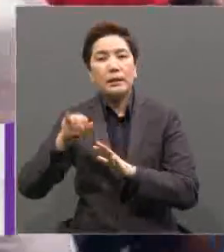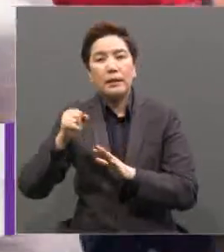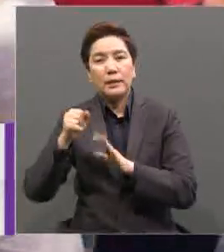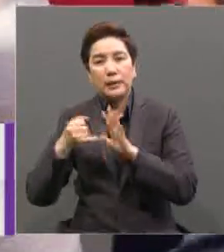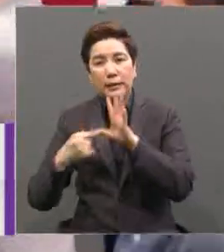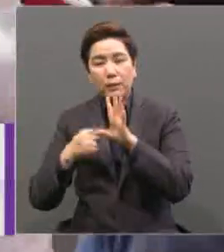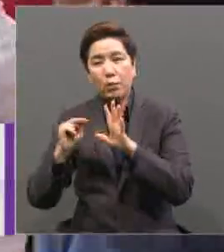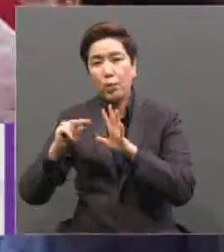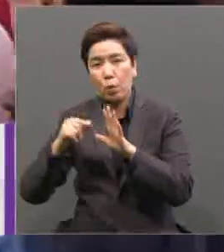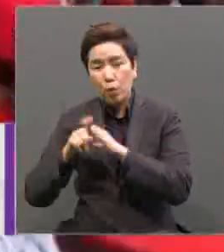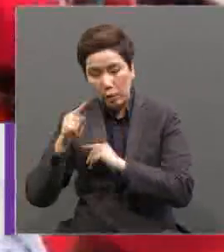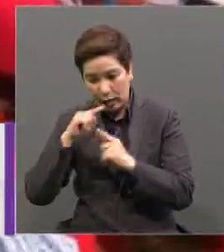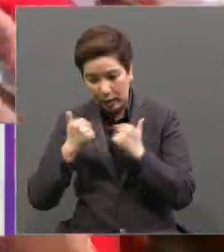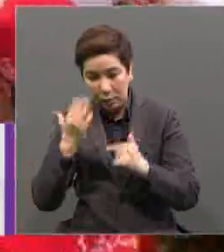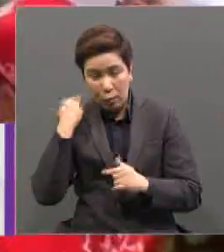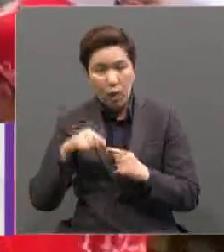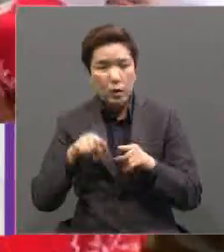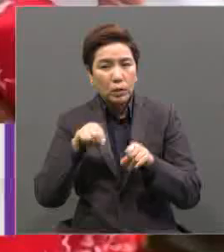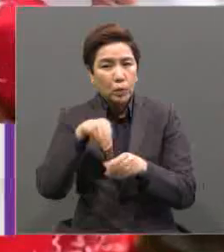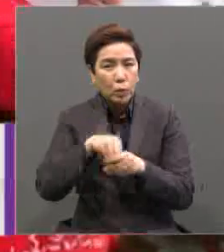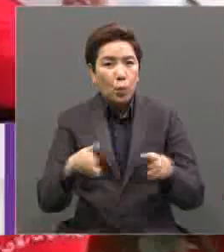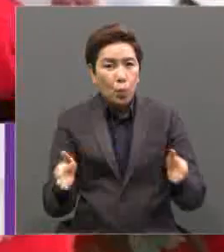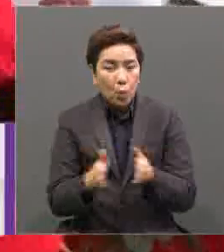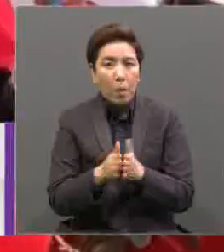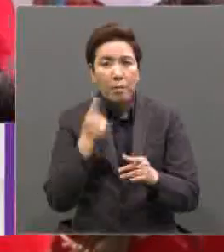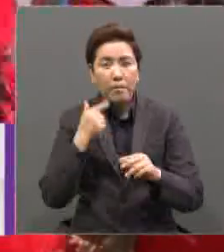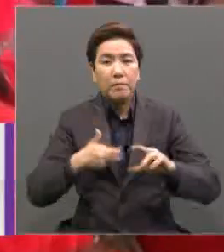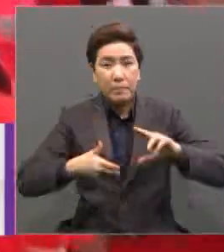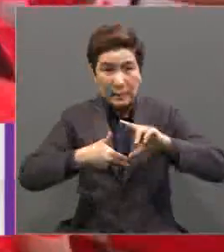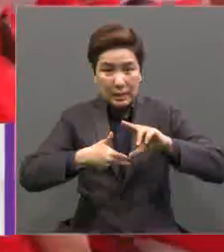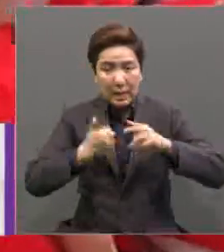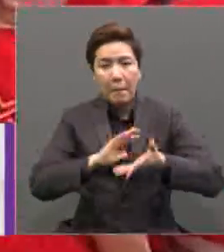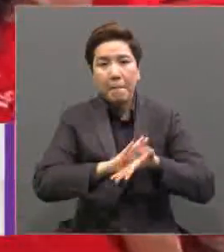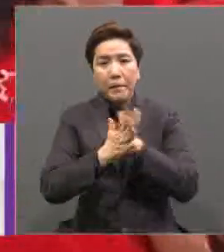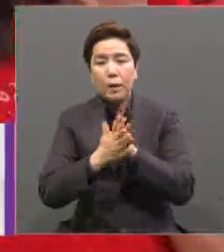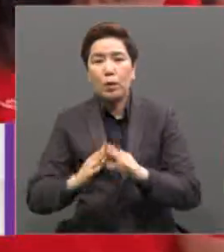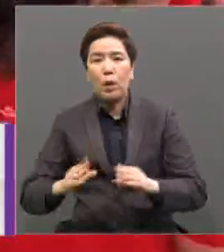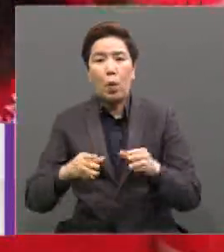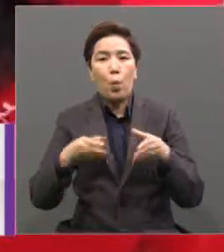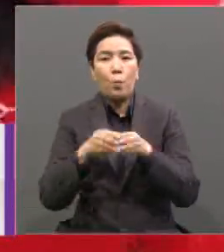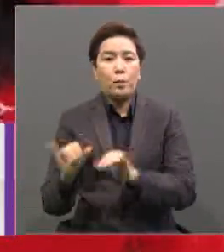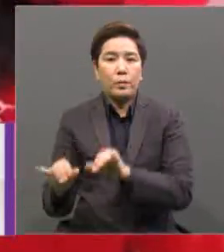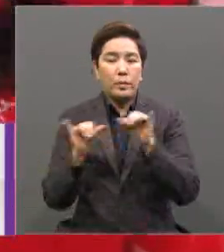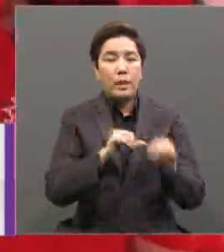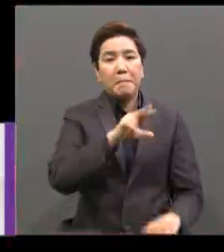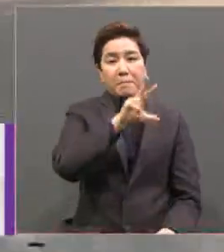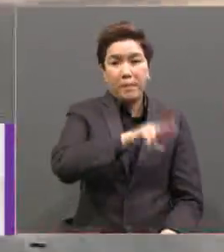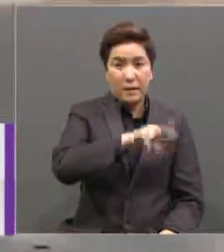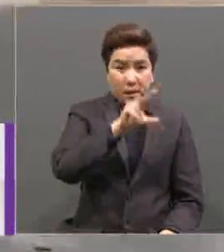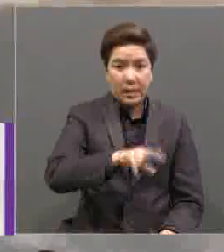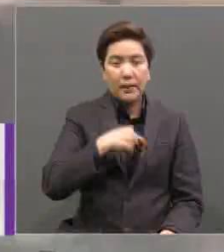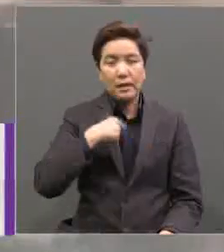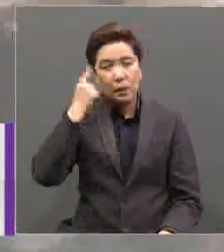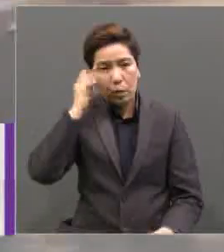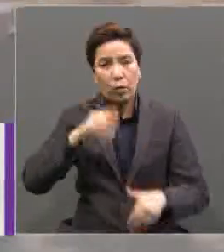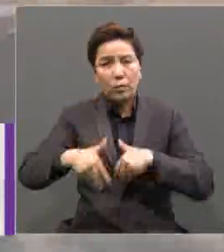ฒิแม้ว่าก่อนหน้านี้เดิมทีค่ะจะอยู่กับพรรคประชารัฐแต่ว่าณตอนนี้มาอยู่กับพรรคเพื่อไทยขณะที่การรับรู้